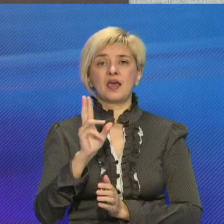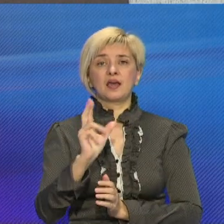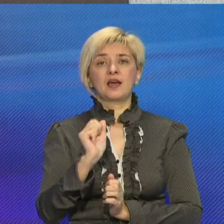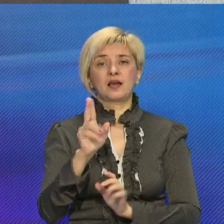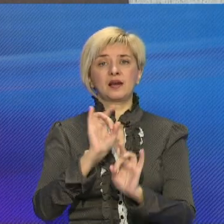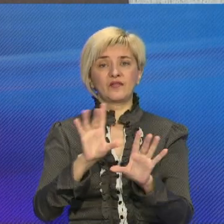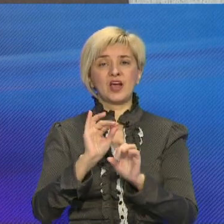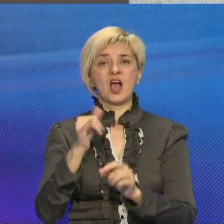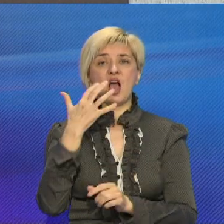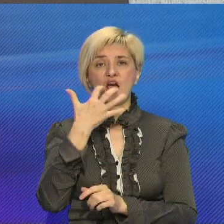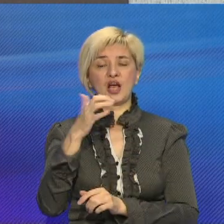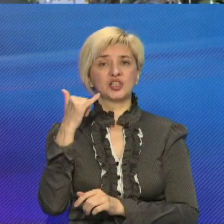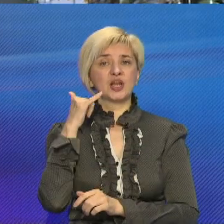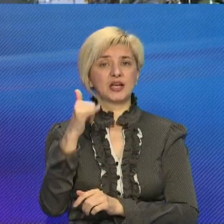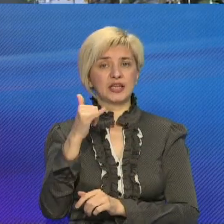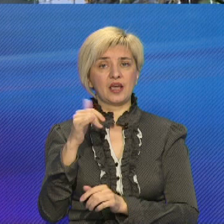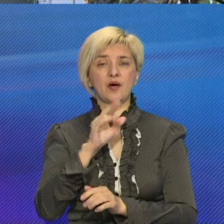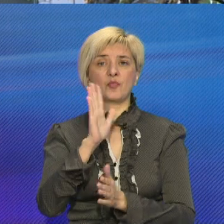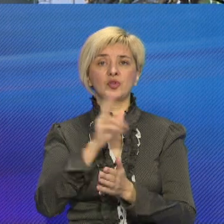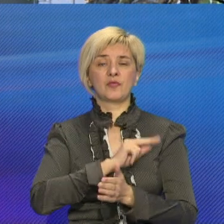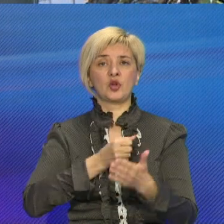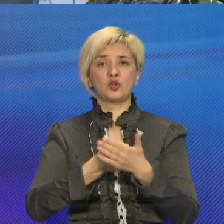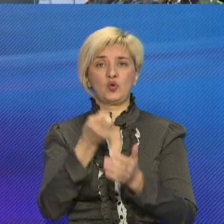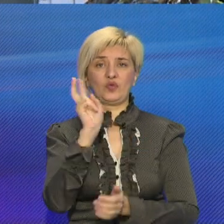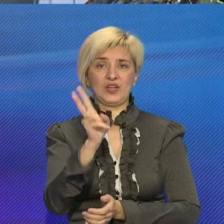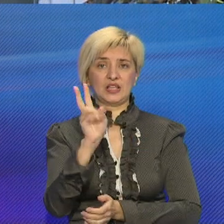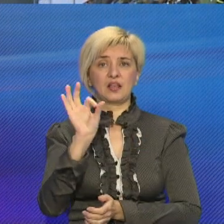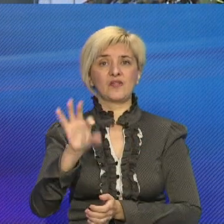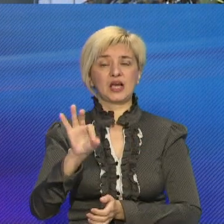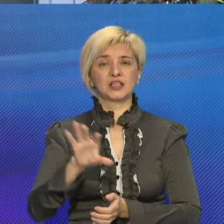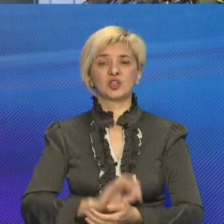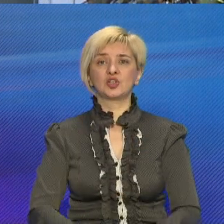анансавана, гарачая лінія працягне працаваць па 20 кастрычніка.